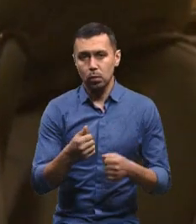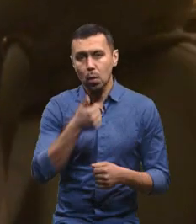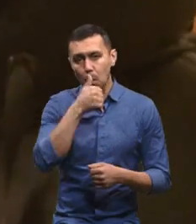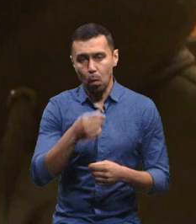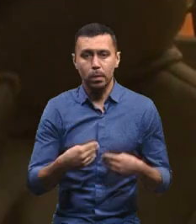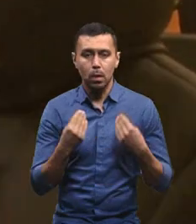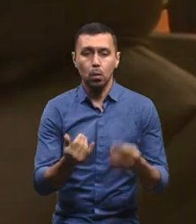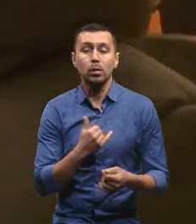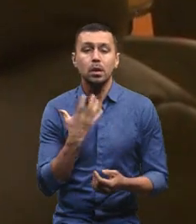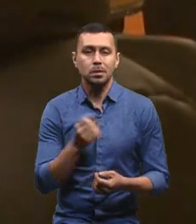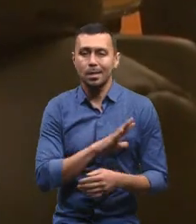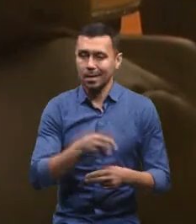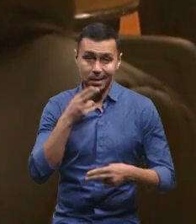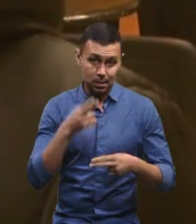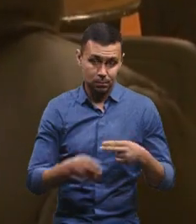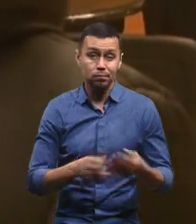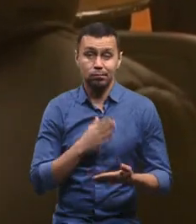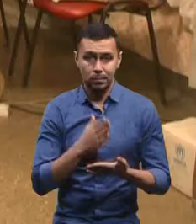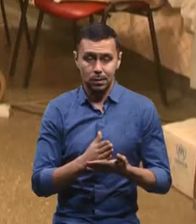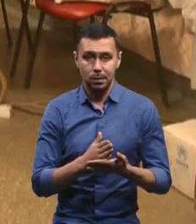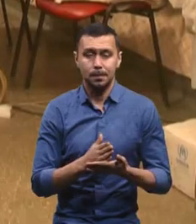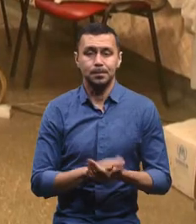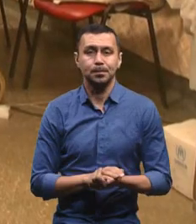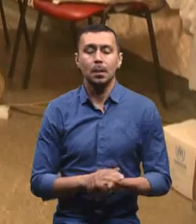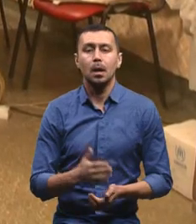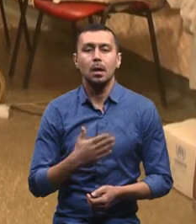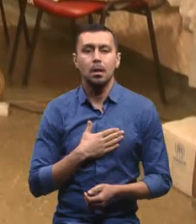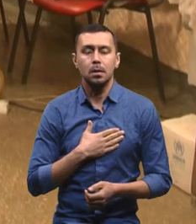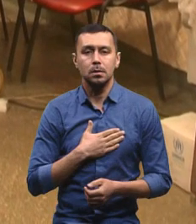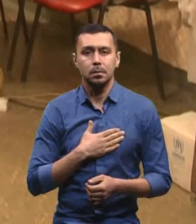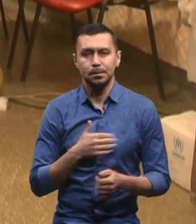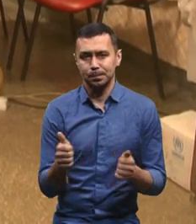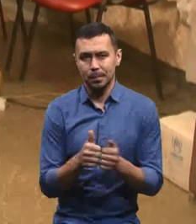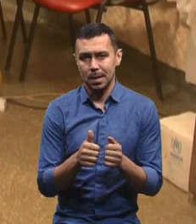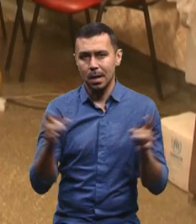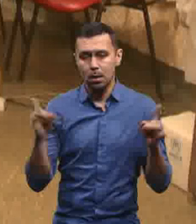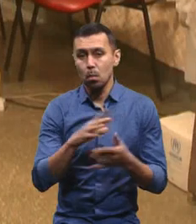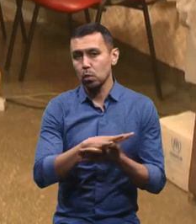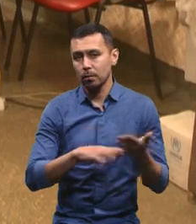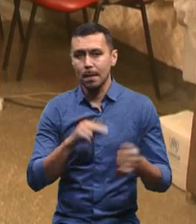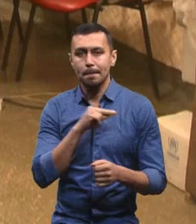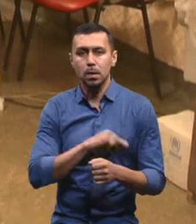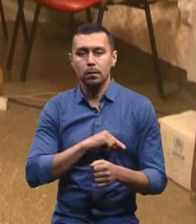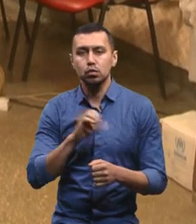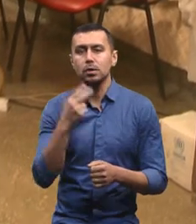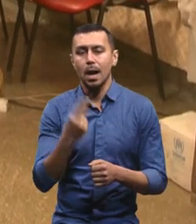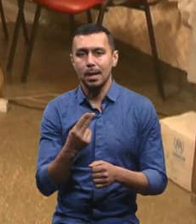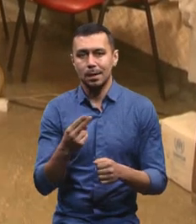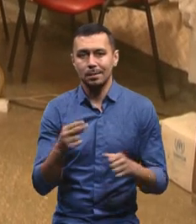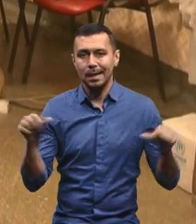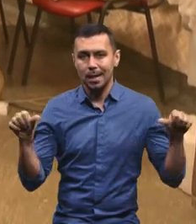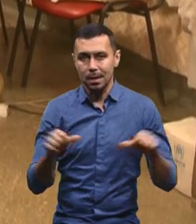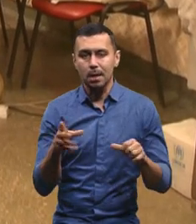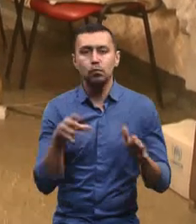у нас іще не закінчились то ми неправильно в нас при ресторані жовтнему продовжує працювати соціальна їдальня для